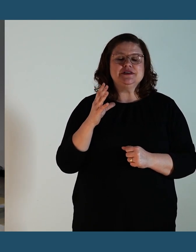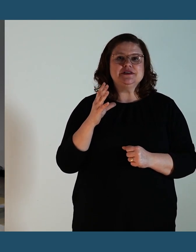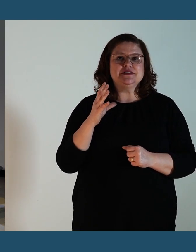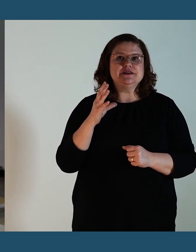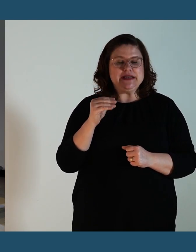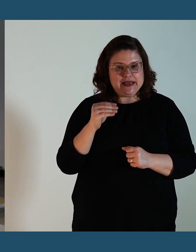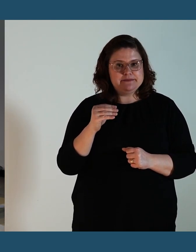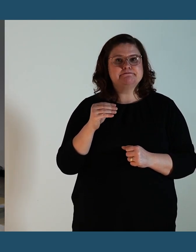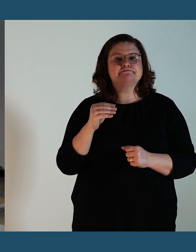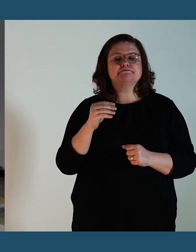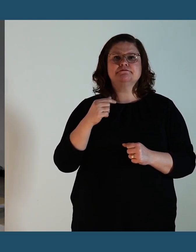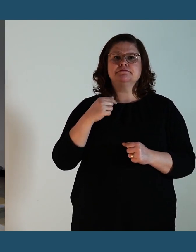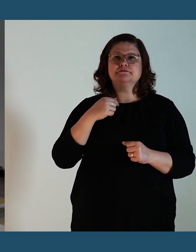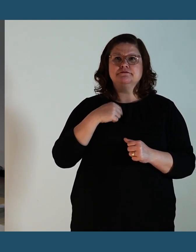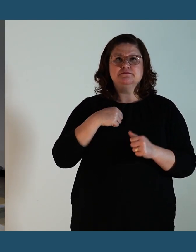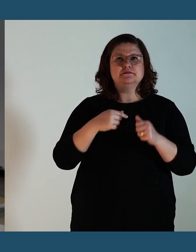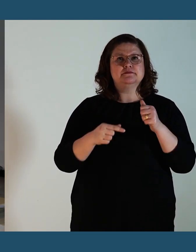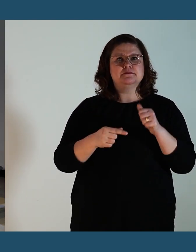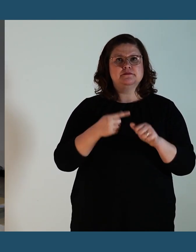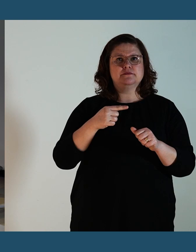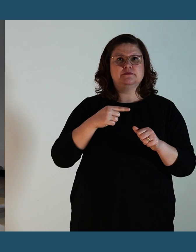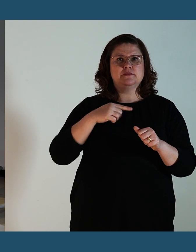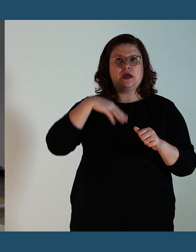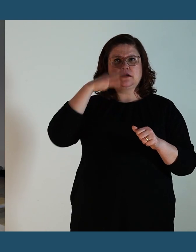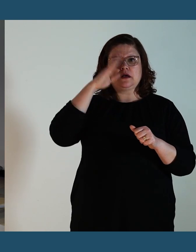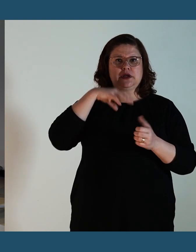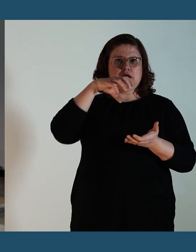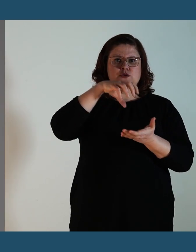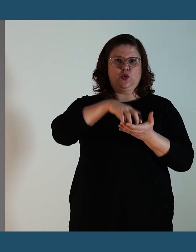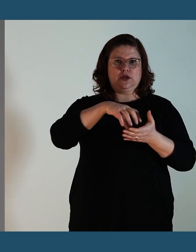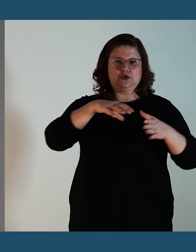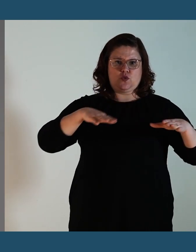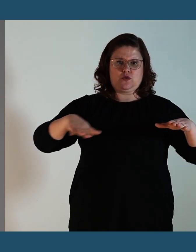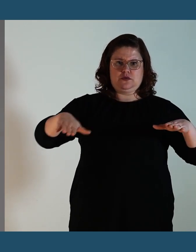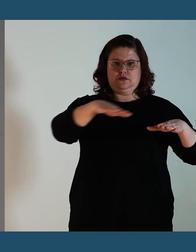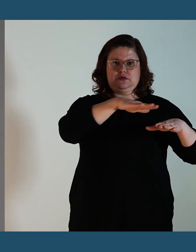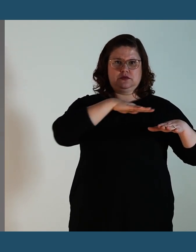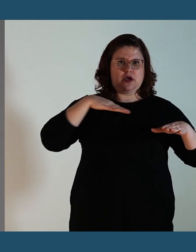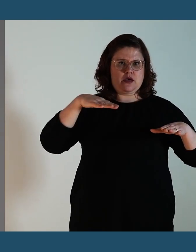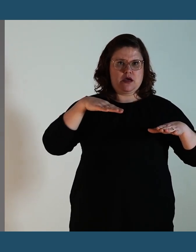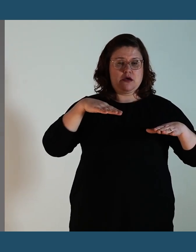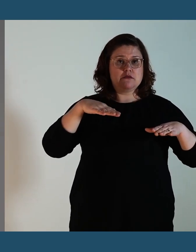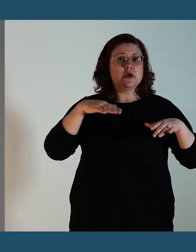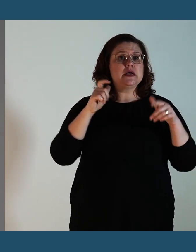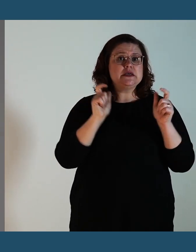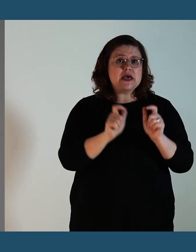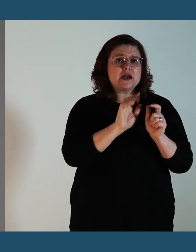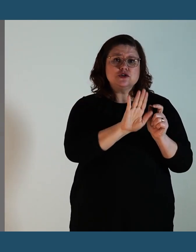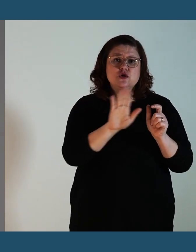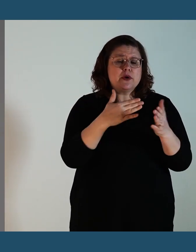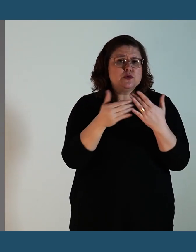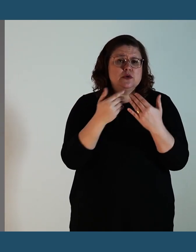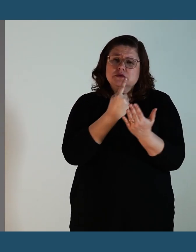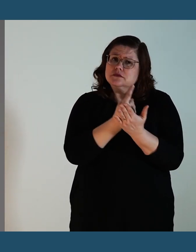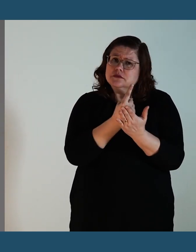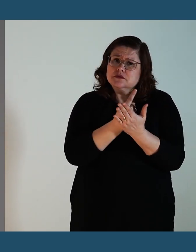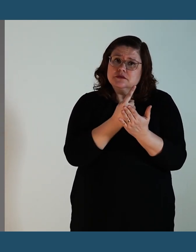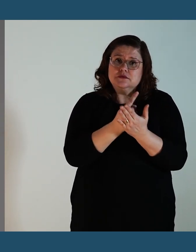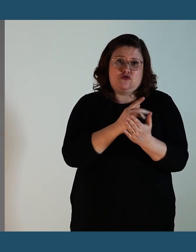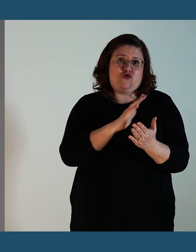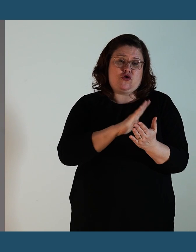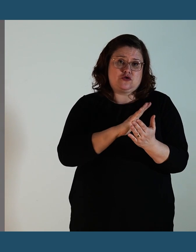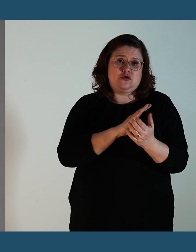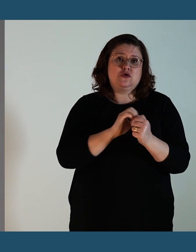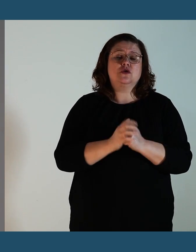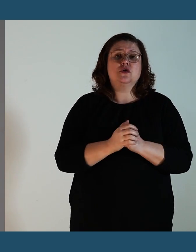Mä itse ehkä lähtisin myös tästä kansalaisyhteiskunnasta ensin liikkeelle. Eli järjestöt tekee ihan todella tärkeää työtä siinä.